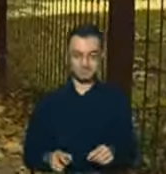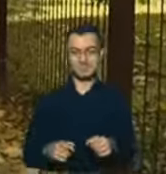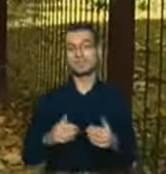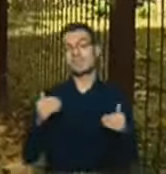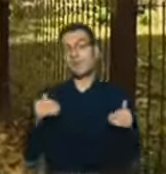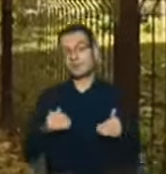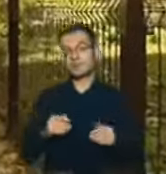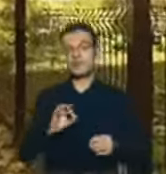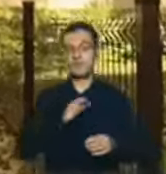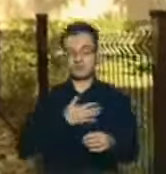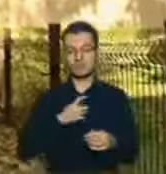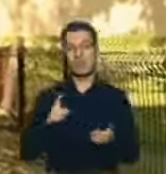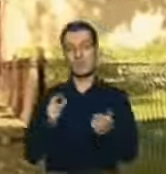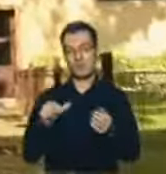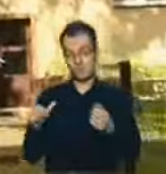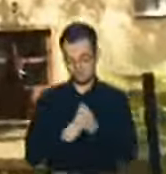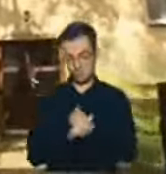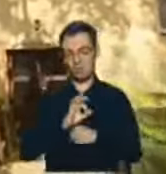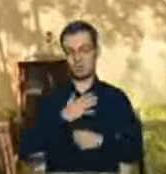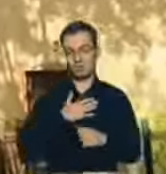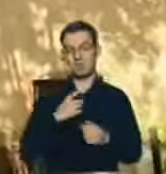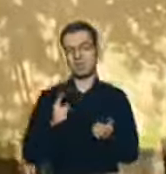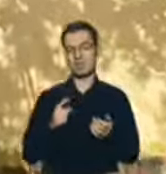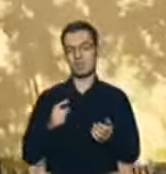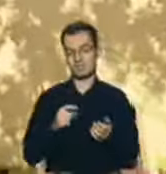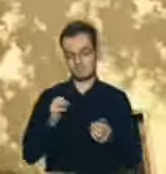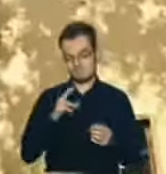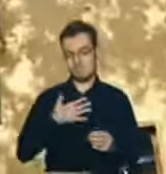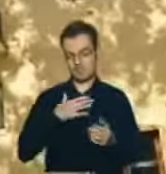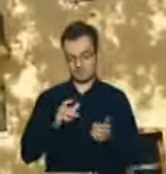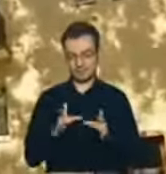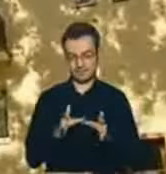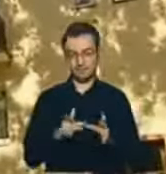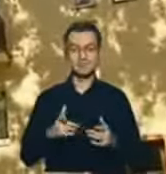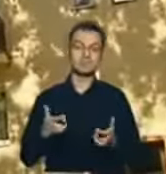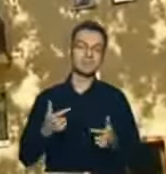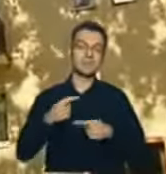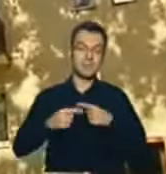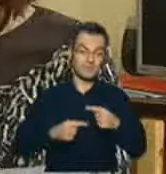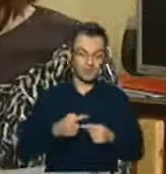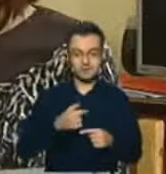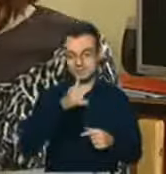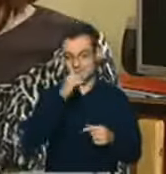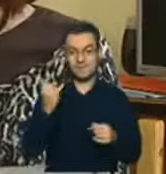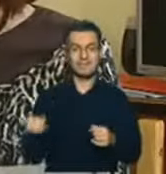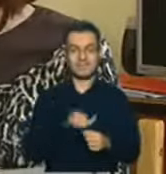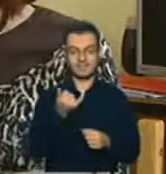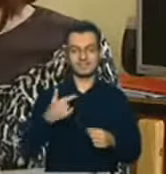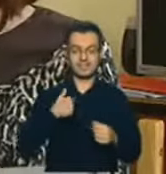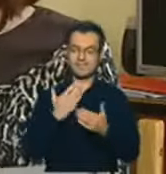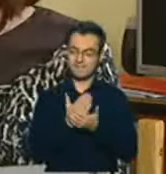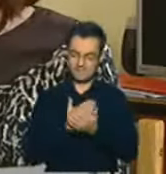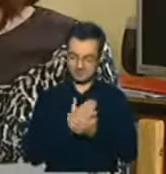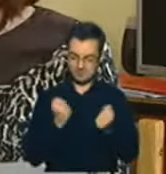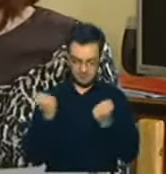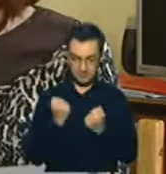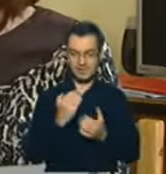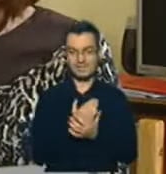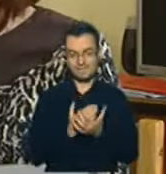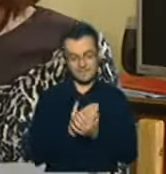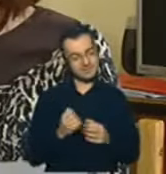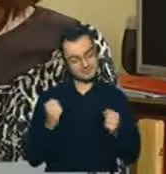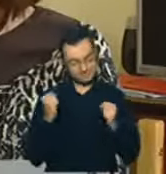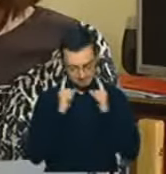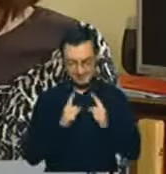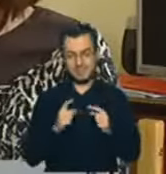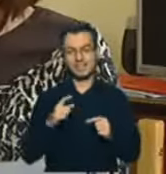nuż właściciel udowodni swoje racje. Wszak nie sąd to ostateczny, by proces miał wymiar wieczny. Wierzę mocno, wierzę snadnie,